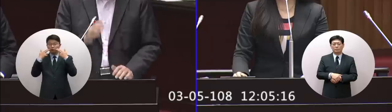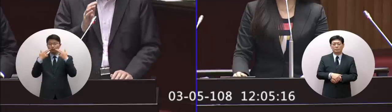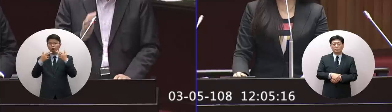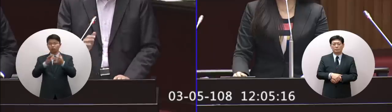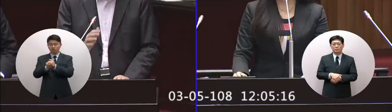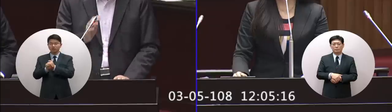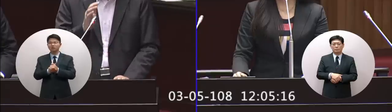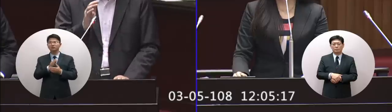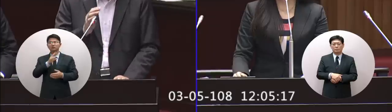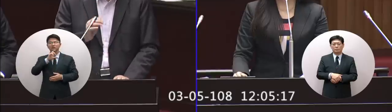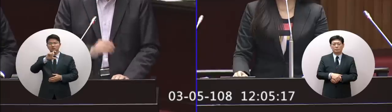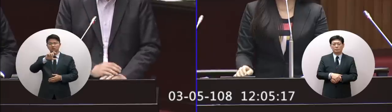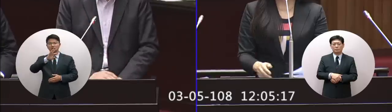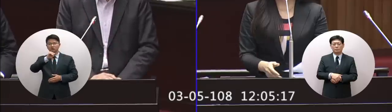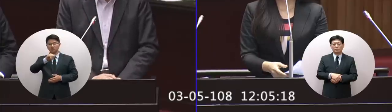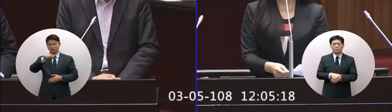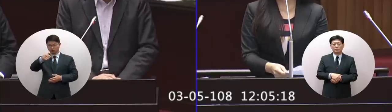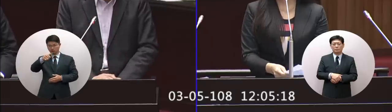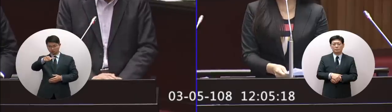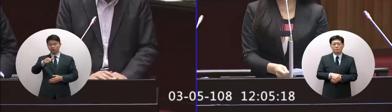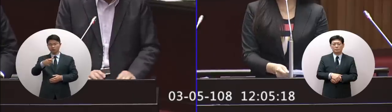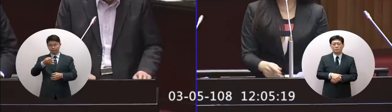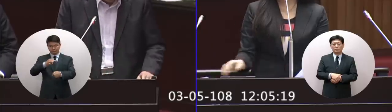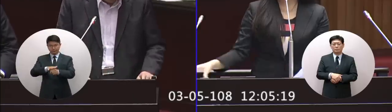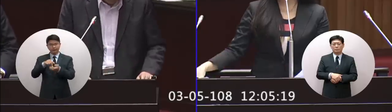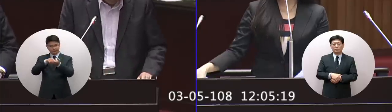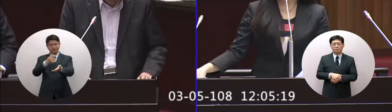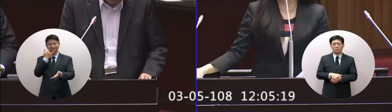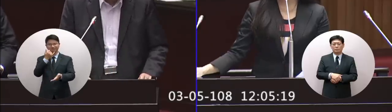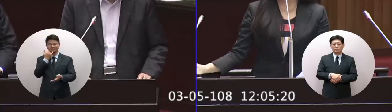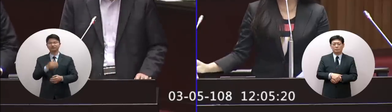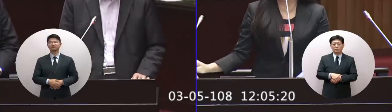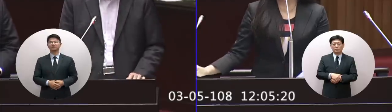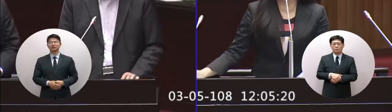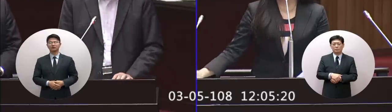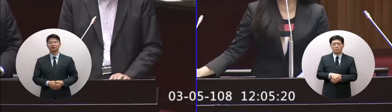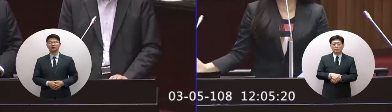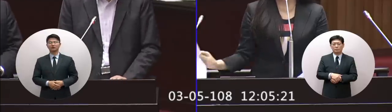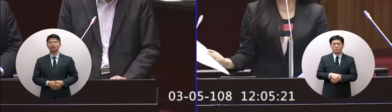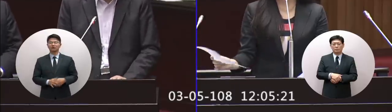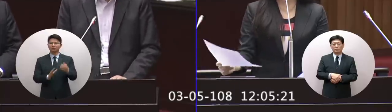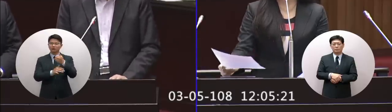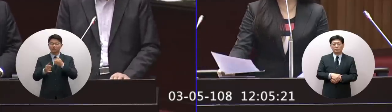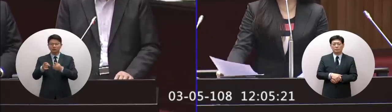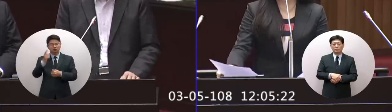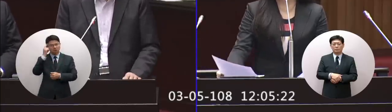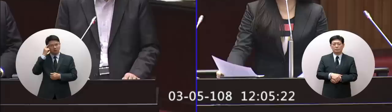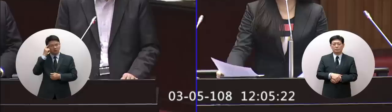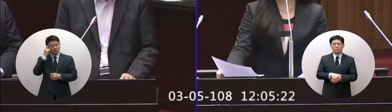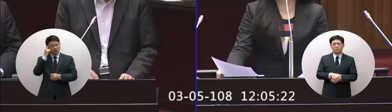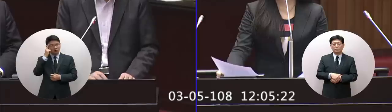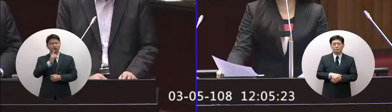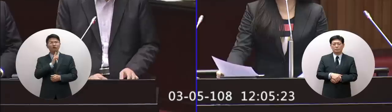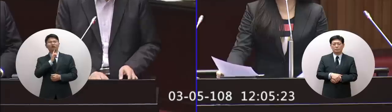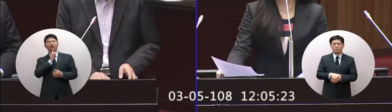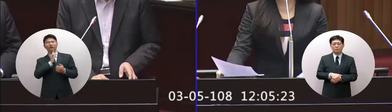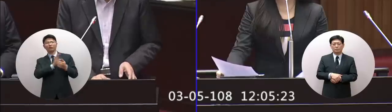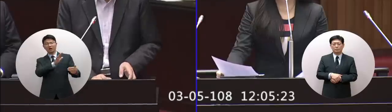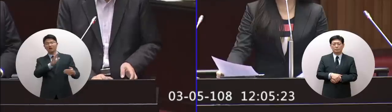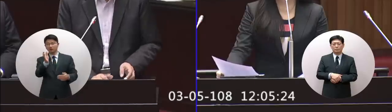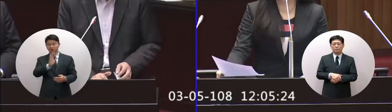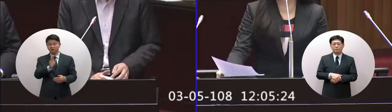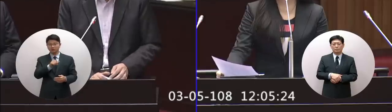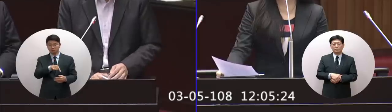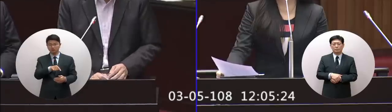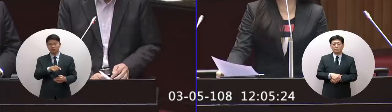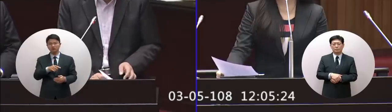原住民都可以获得这个补助。那至于委员要进一步要求不排付的这个部分，我们正在研议有没有